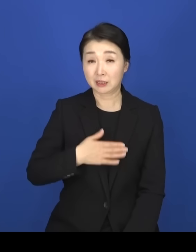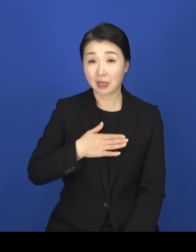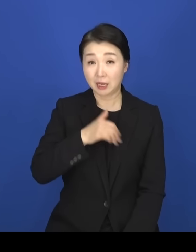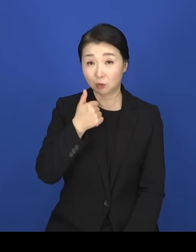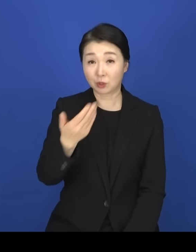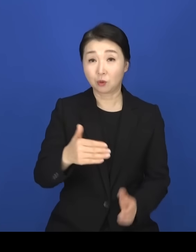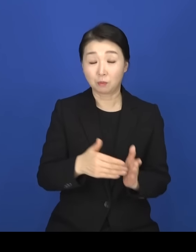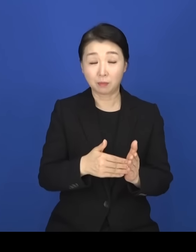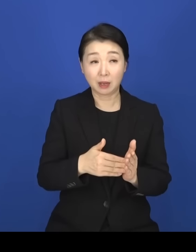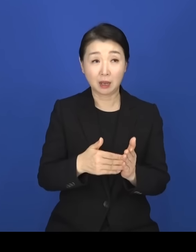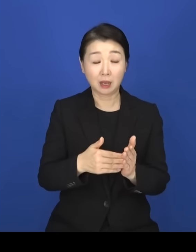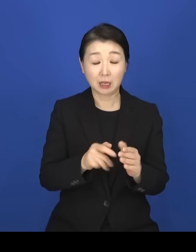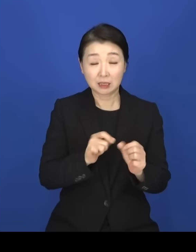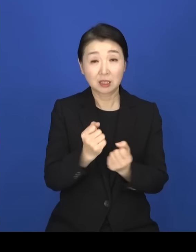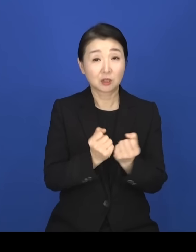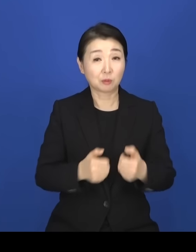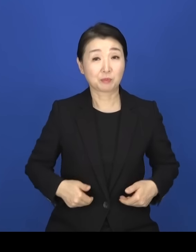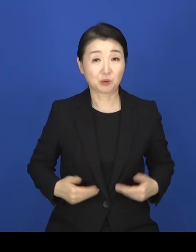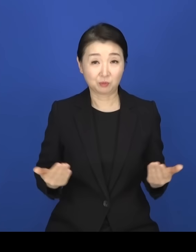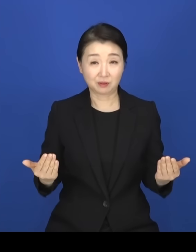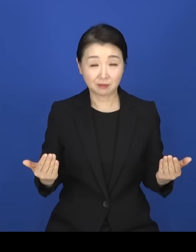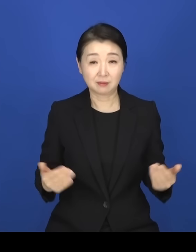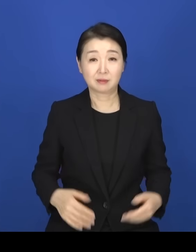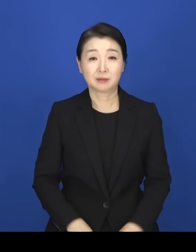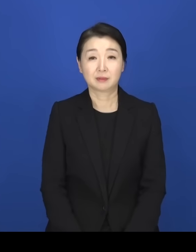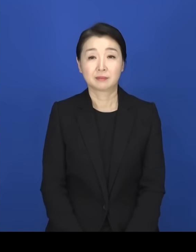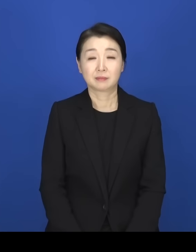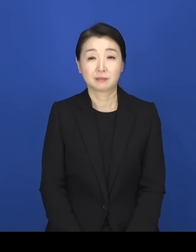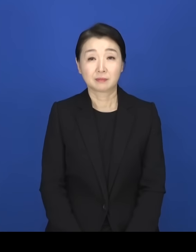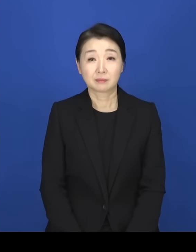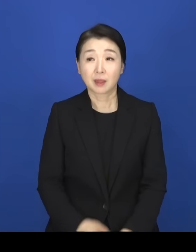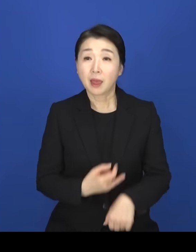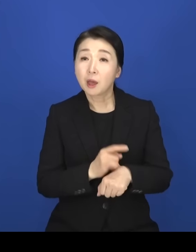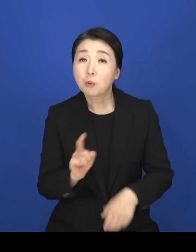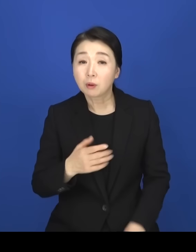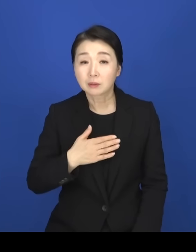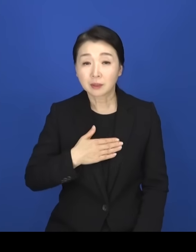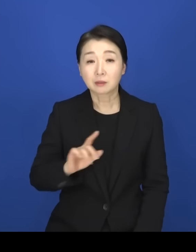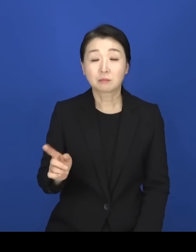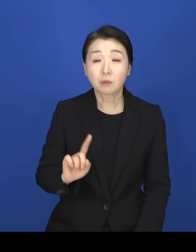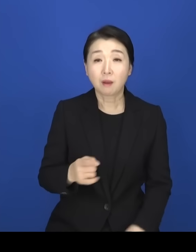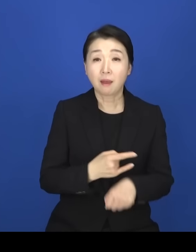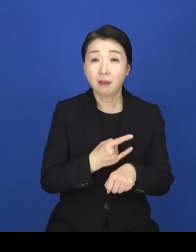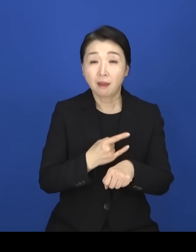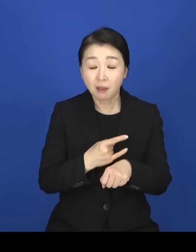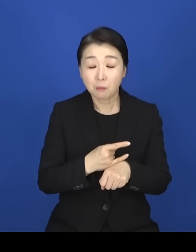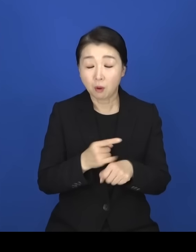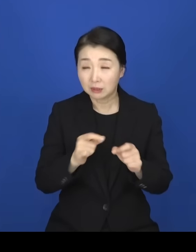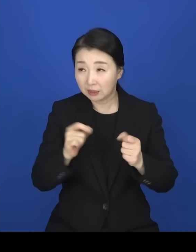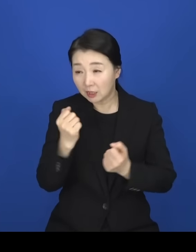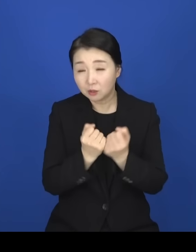긴 설명이 필요 없다는 게 엄청난 어드밴티지예요. 뭐 하시는 분이세요? 저는 뭐 하시고 이렇게